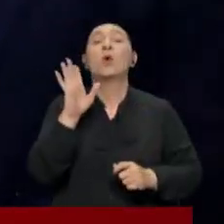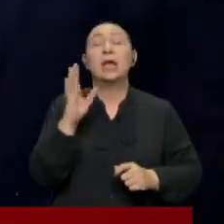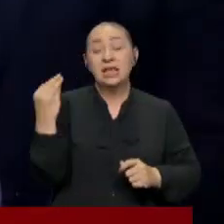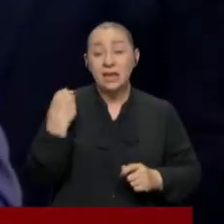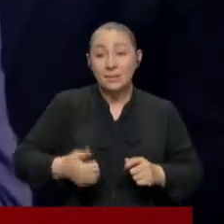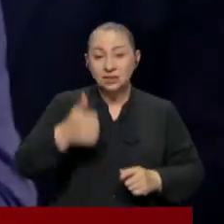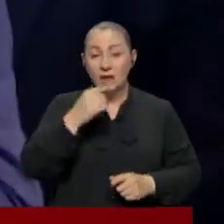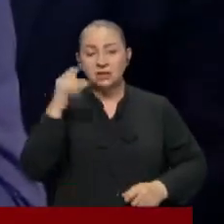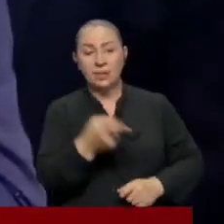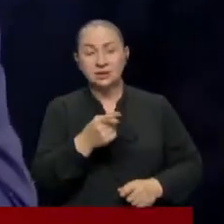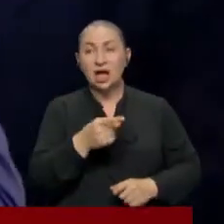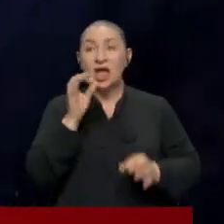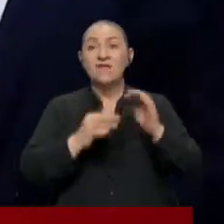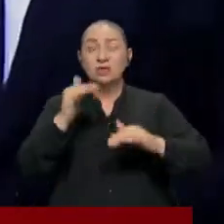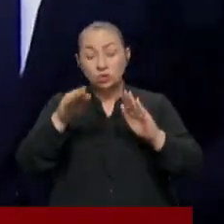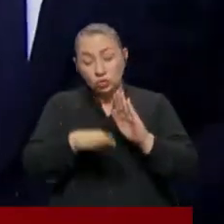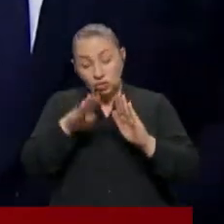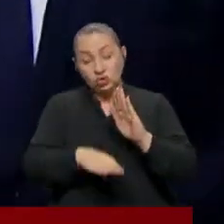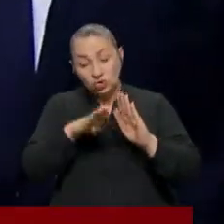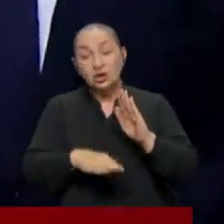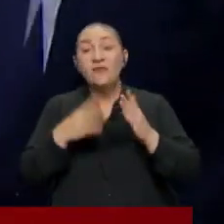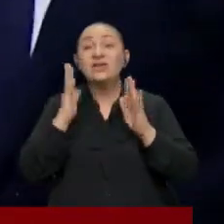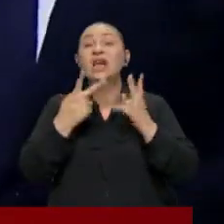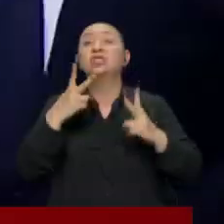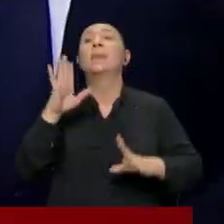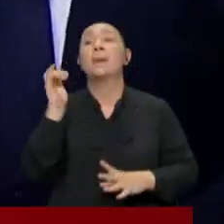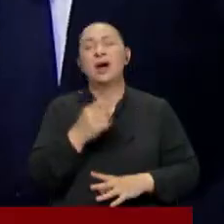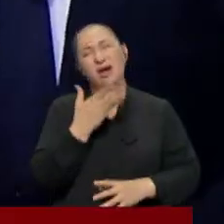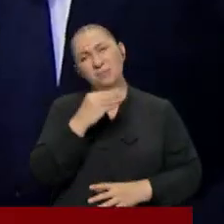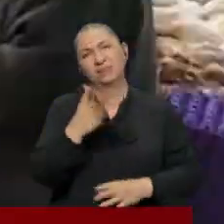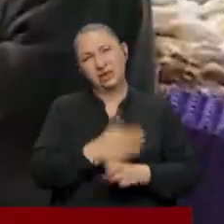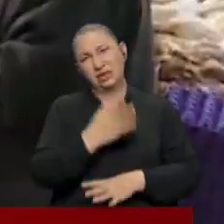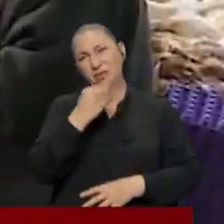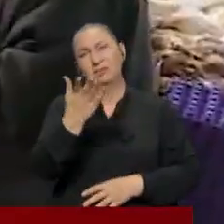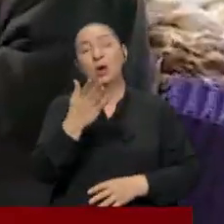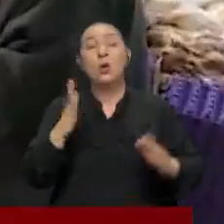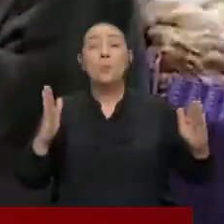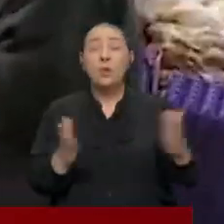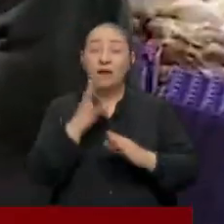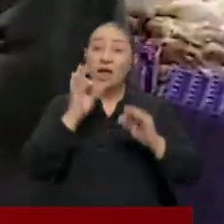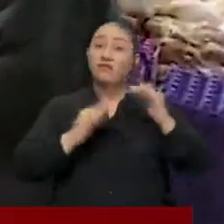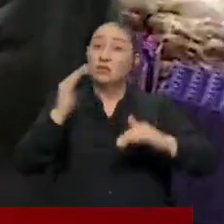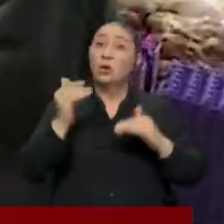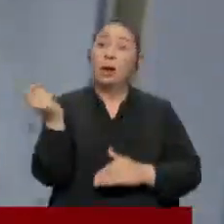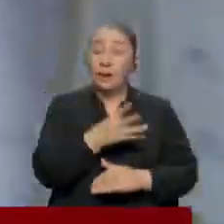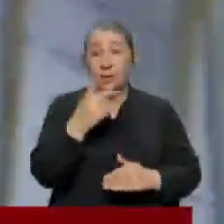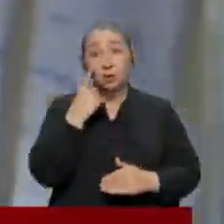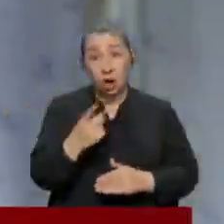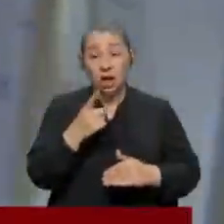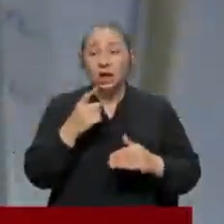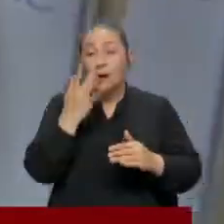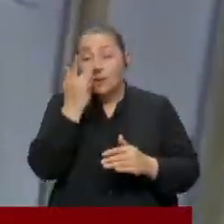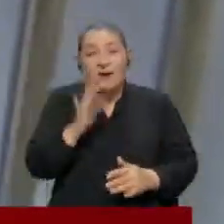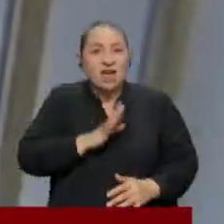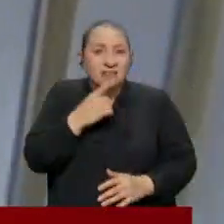yeni başkanlara da talimat var enflasyonu şundan Daha fazla açıklama diye Ayıp ya Gerçekten ay muhalefet enflasyon rakamları üzerinde